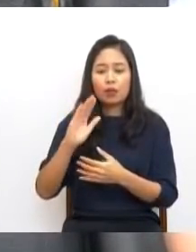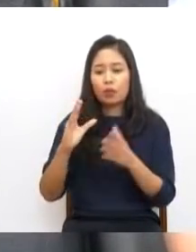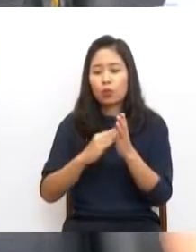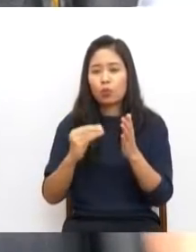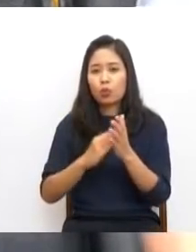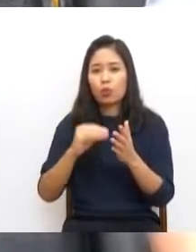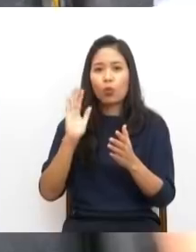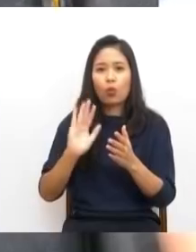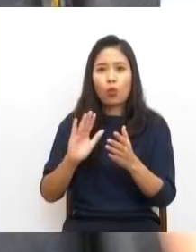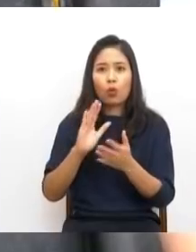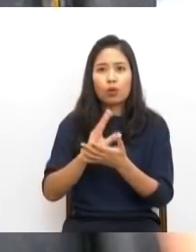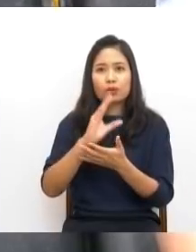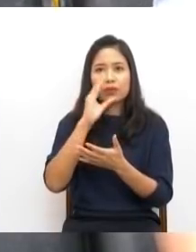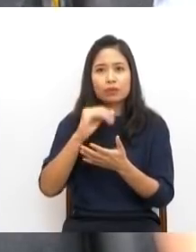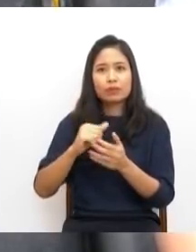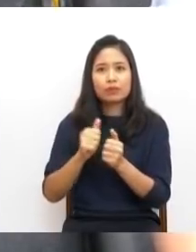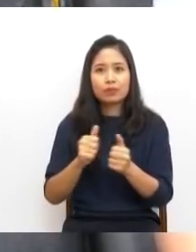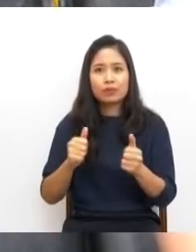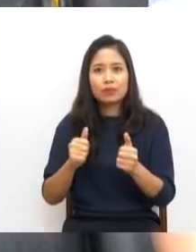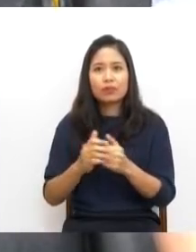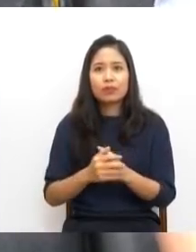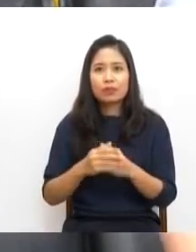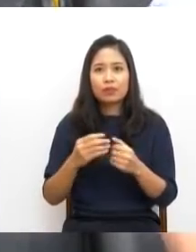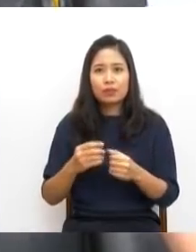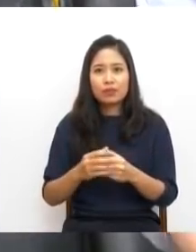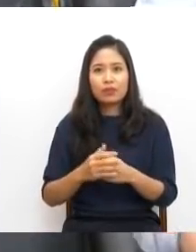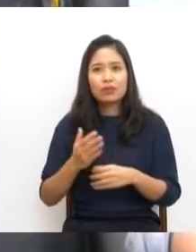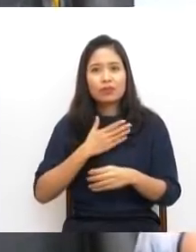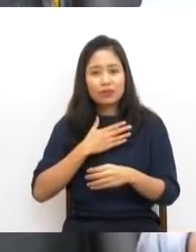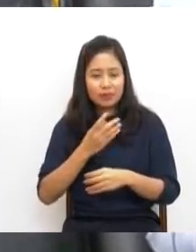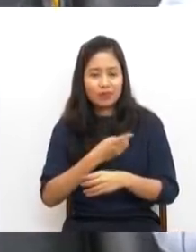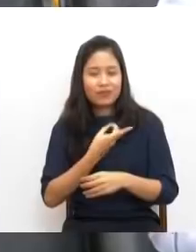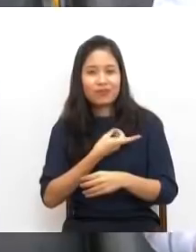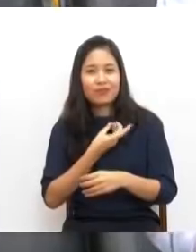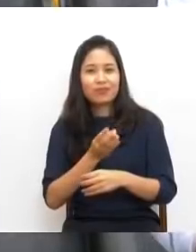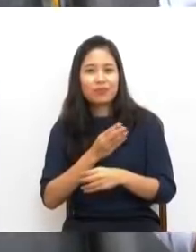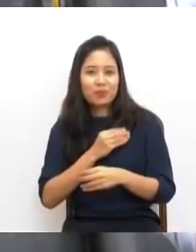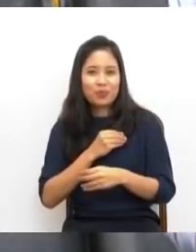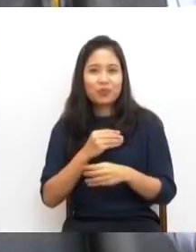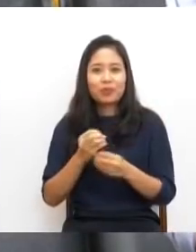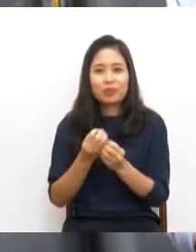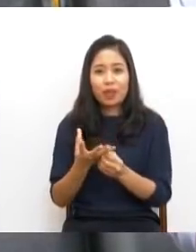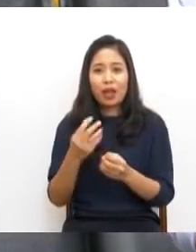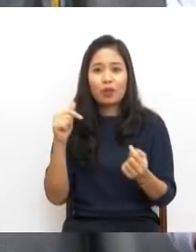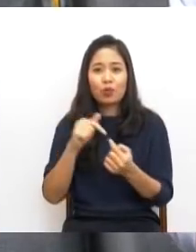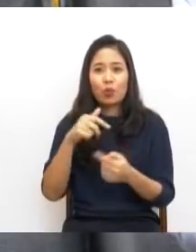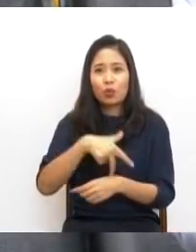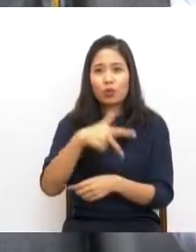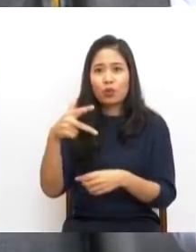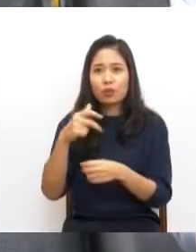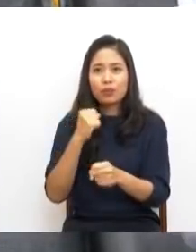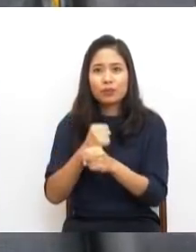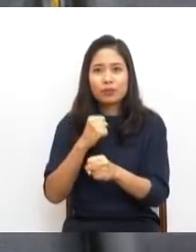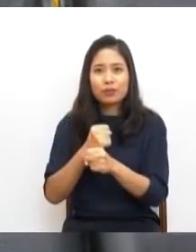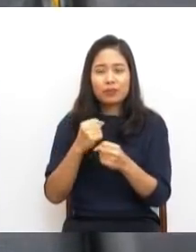ไทย PBS รวมพลังครูโค้ดได้โค้ดดีก็มีความตื่นเต้นมากๆนะคะเพราะว่าเป็นรูปแบบใหม่ๆเลยแล้วก็ new normal มากๆแล้วก็